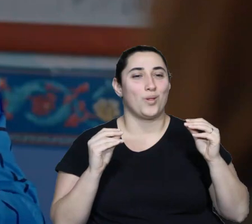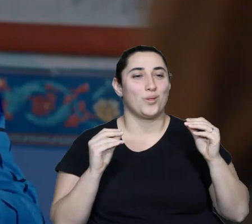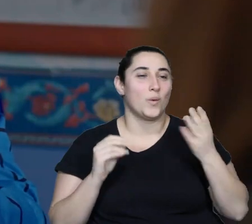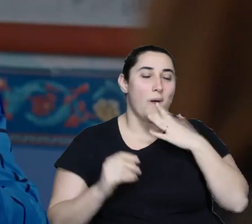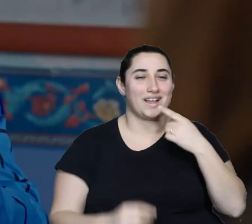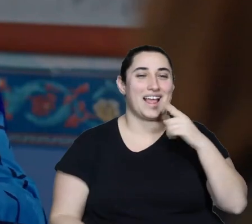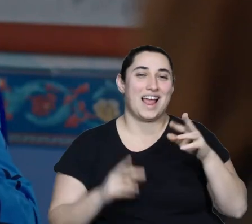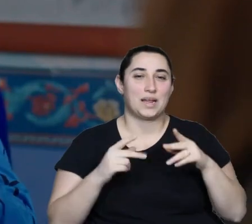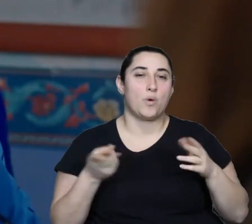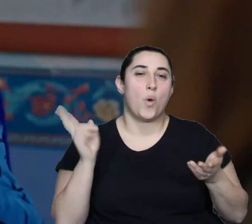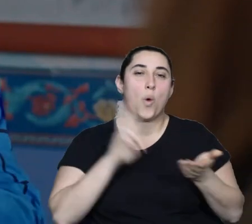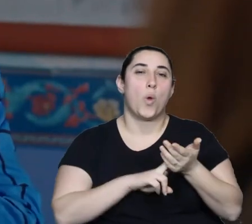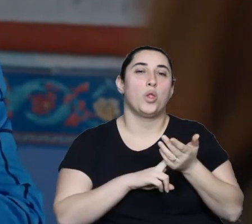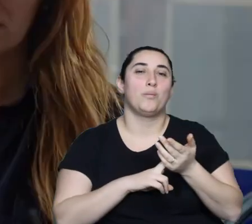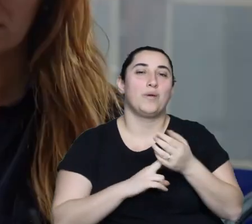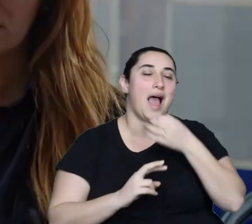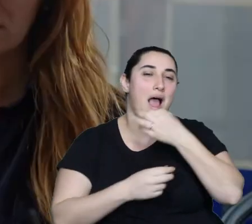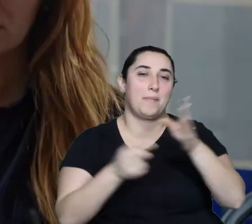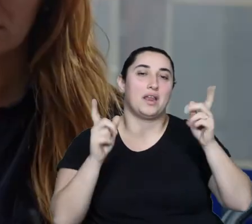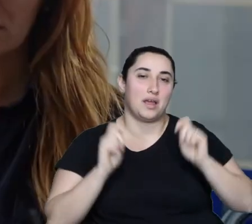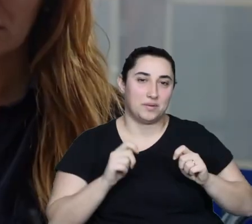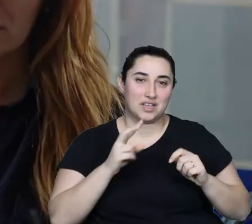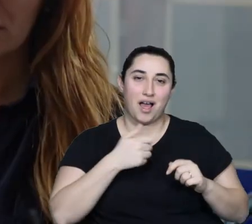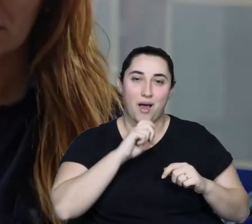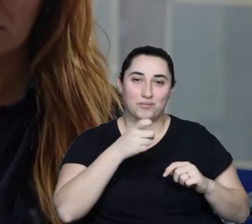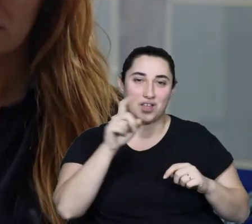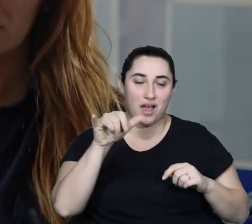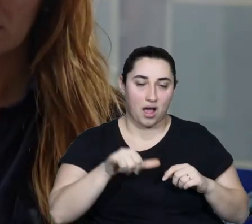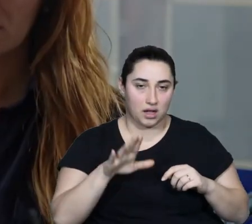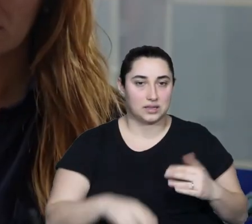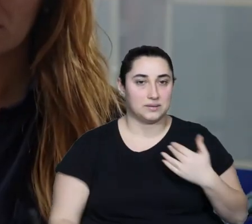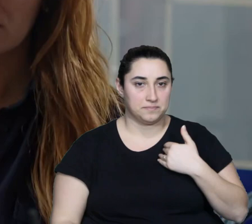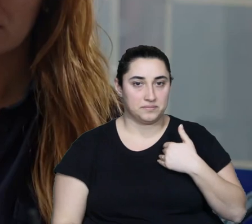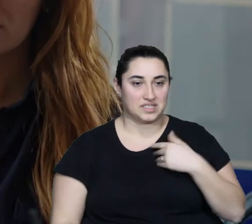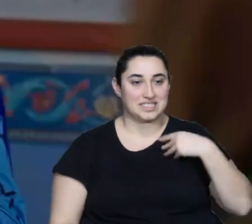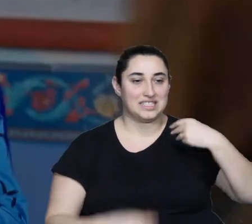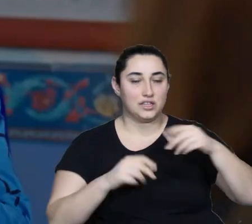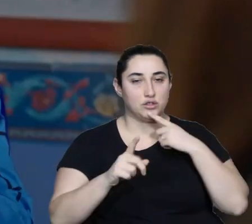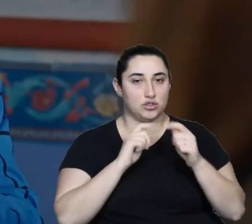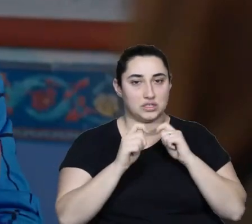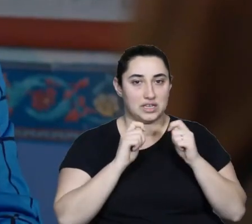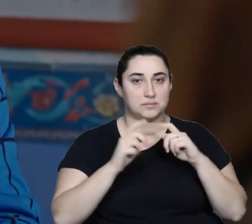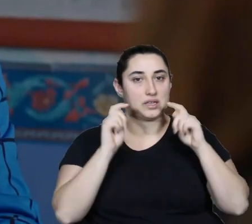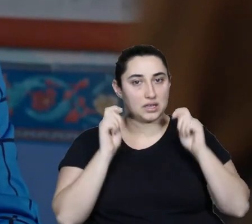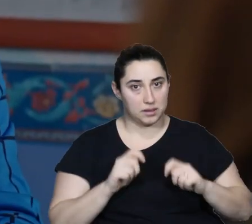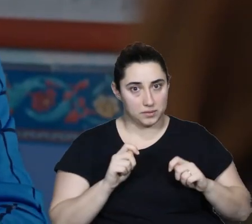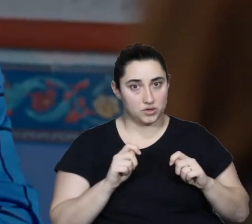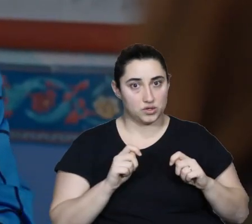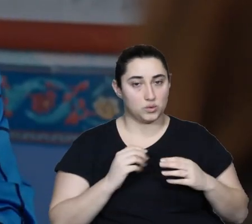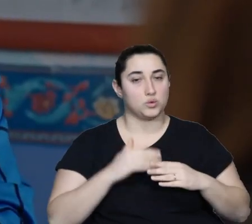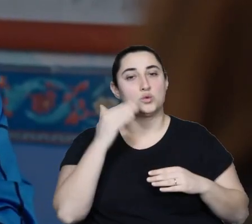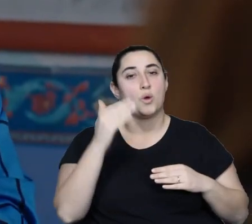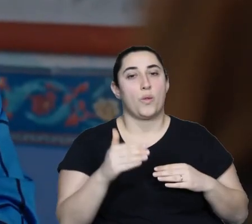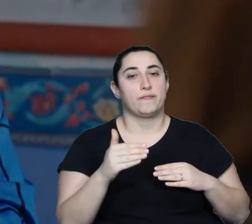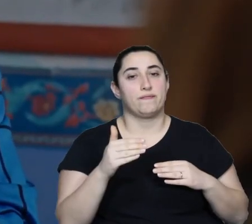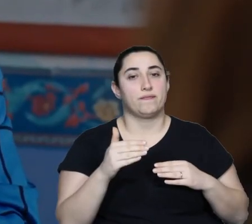gibi böyle bir ölüm ilamı çıkarıyorsunuz amcanıza. Biz satış sözleşmesini yapıyoruz.